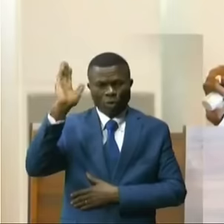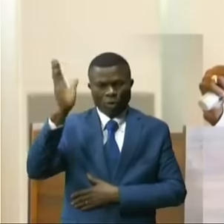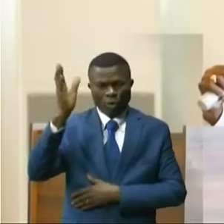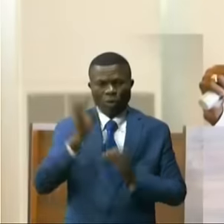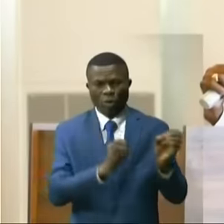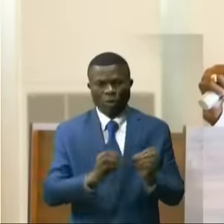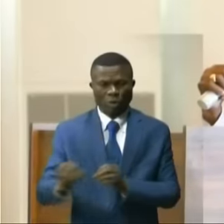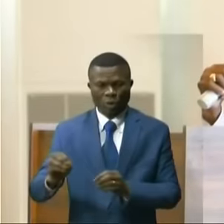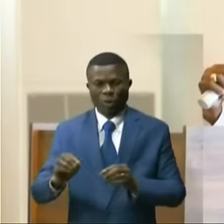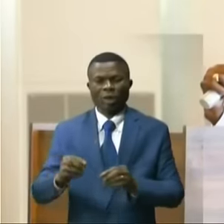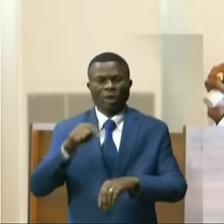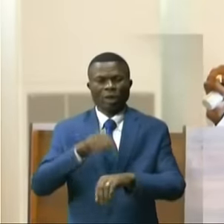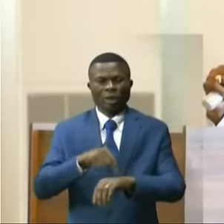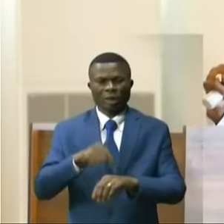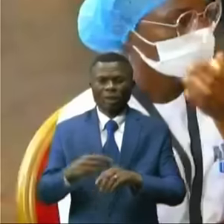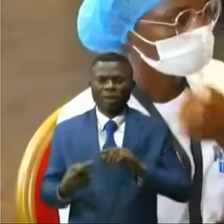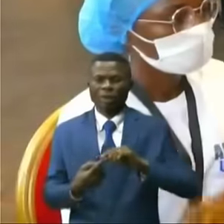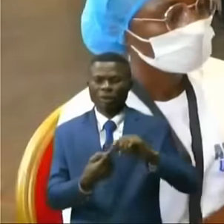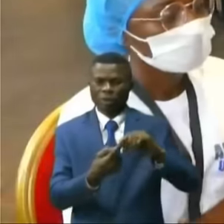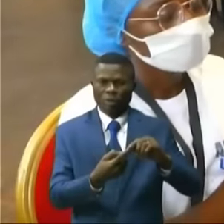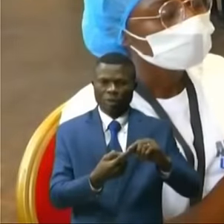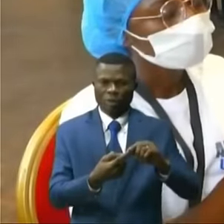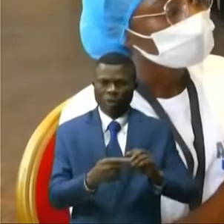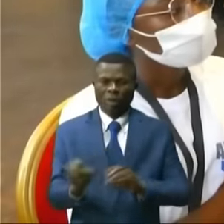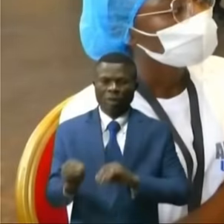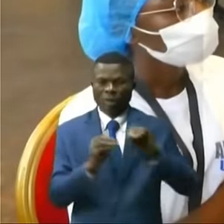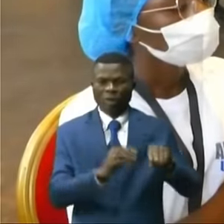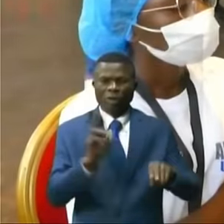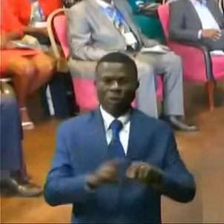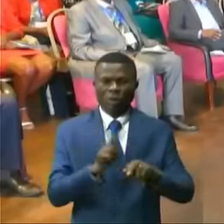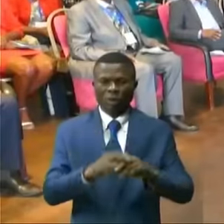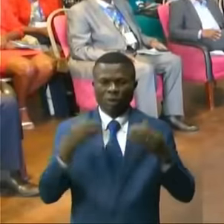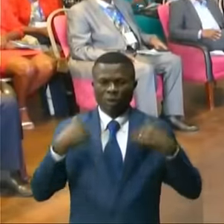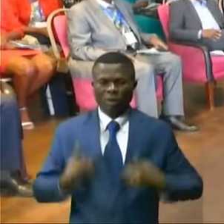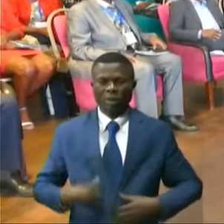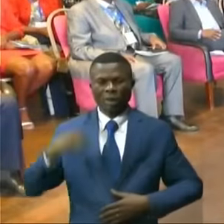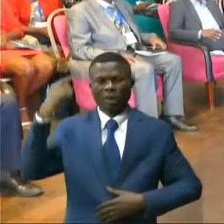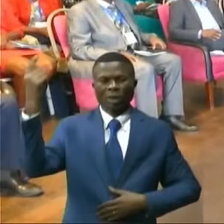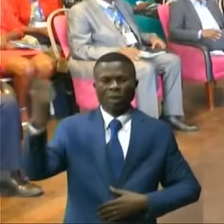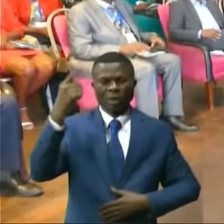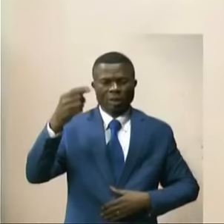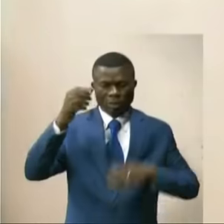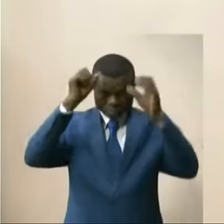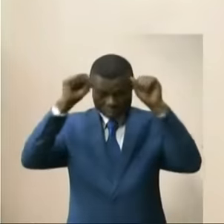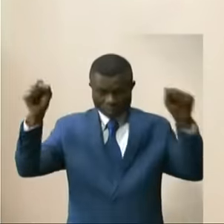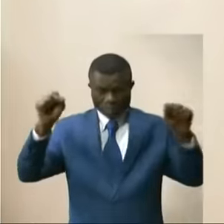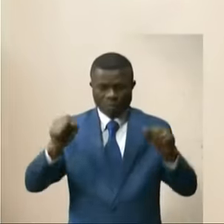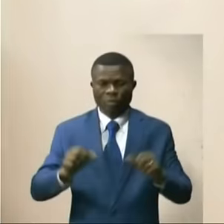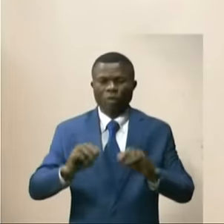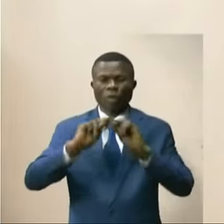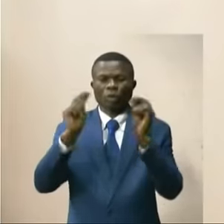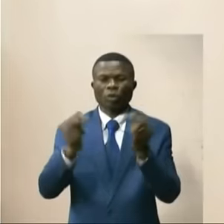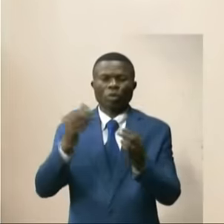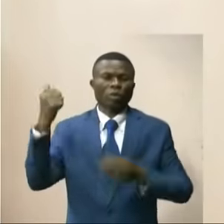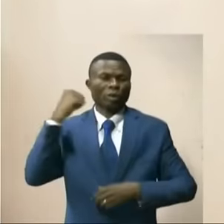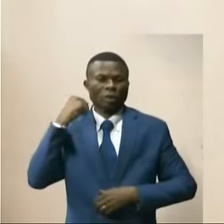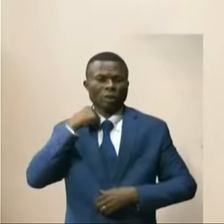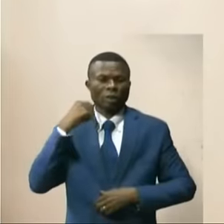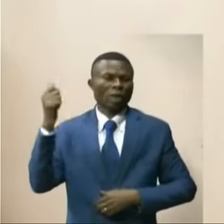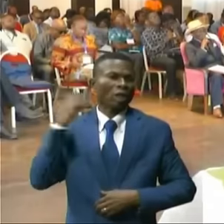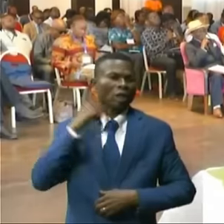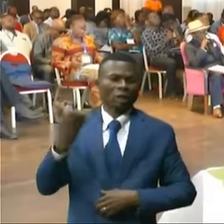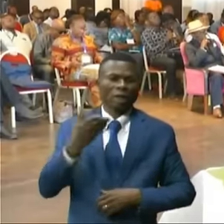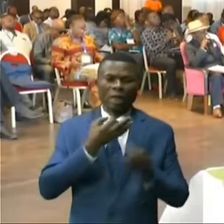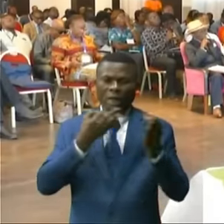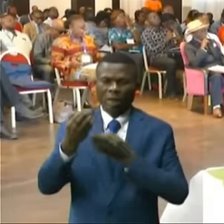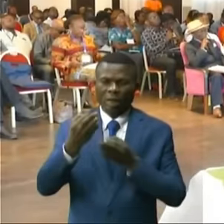tient dans un contexte particulier de la mise en œuvre de la santé universelle le président de l'afmed Docteur Daniel tondangou